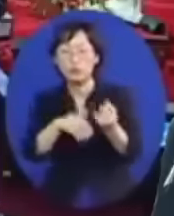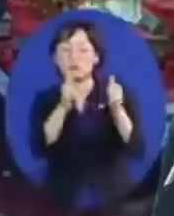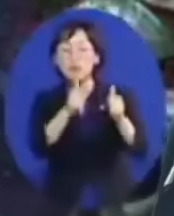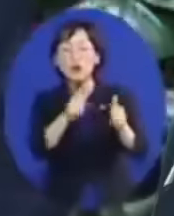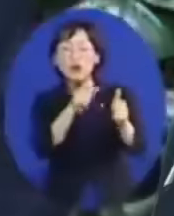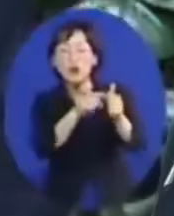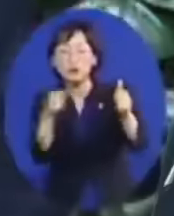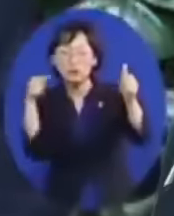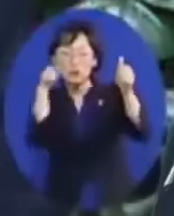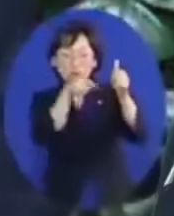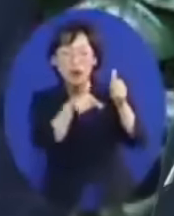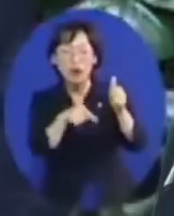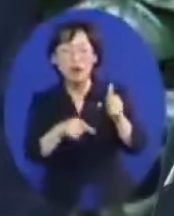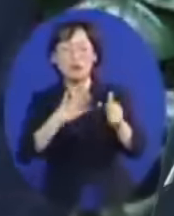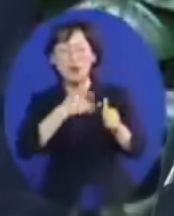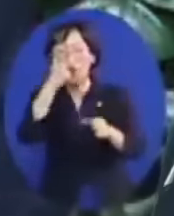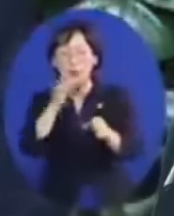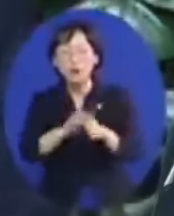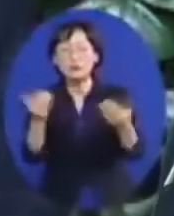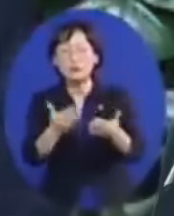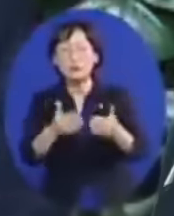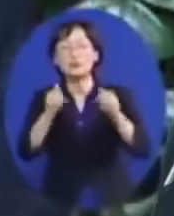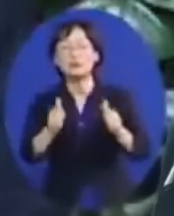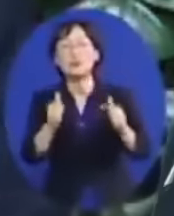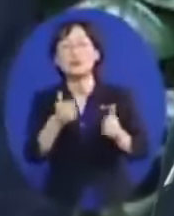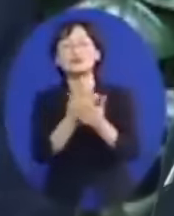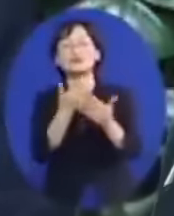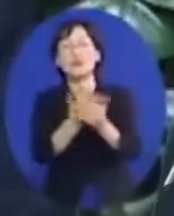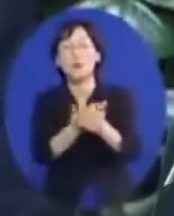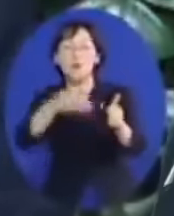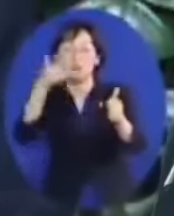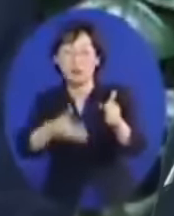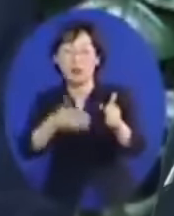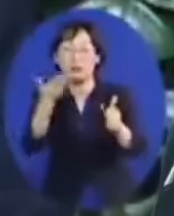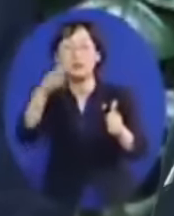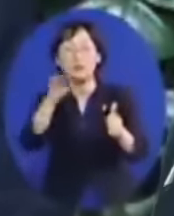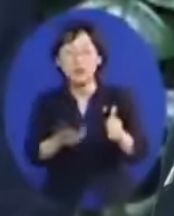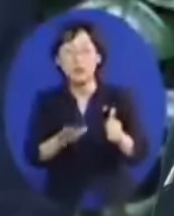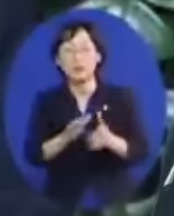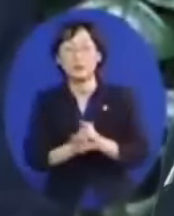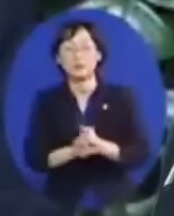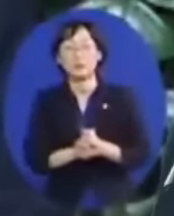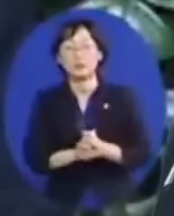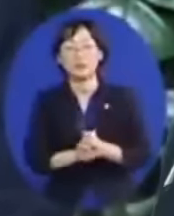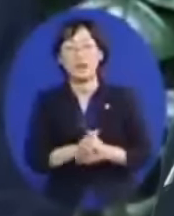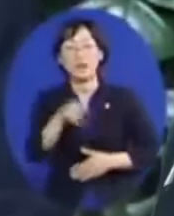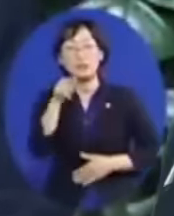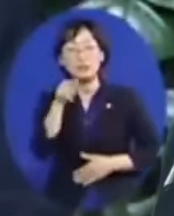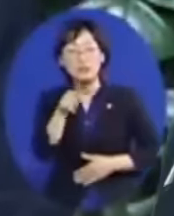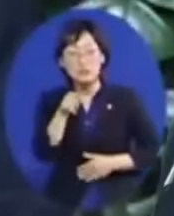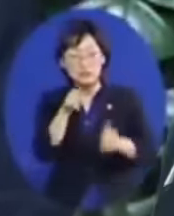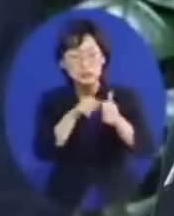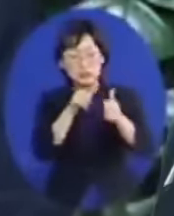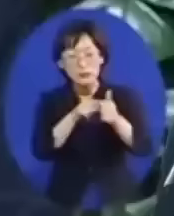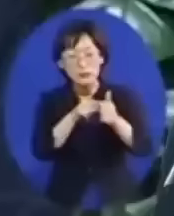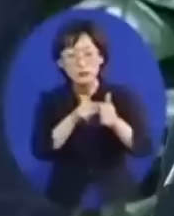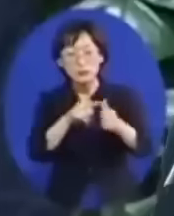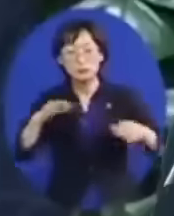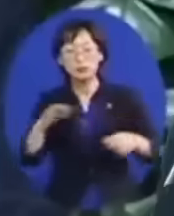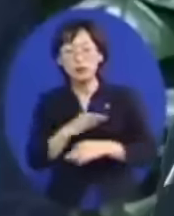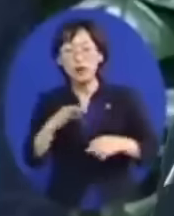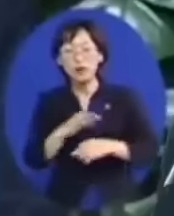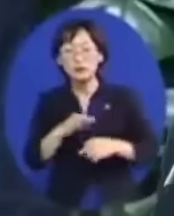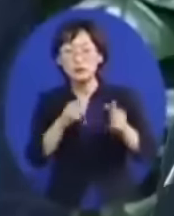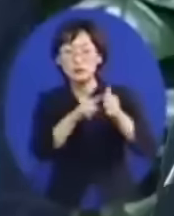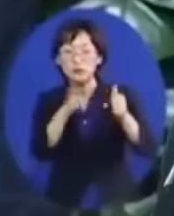나의 억울한 사정을 재판해 달라고 했었습니다. 그런데 이 불의한 재판관은